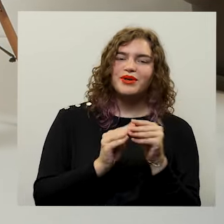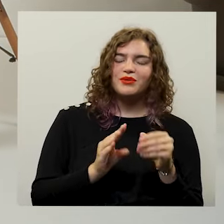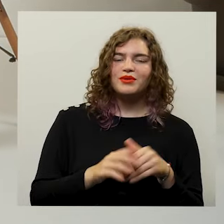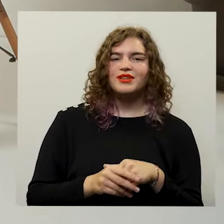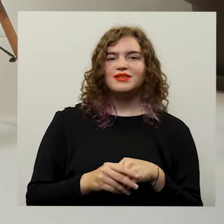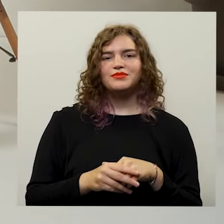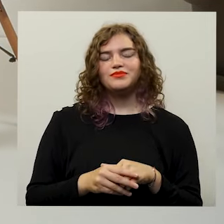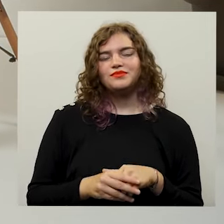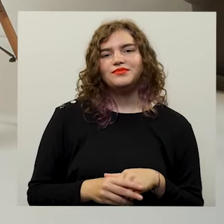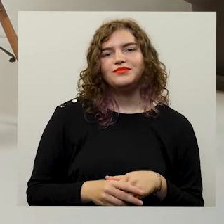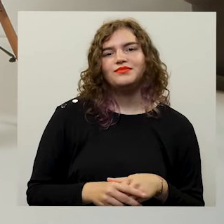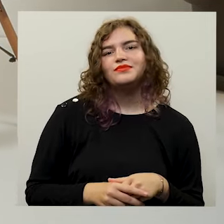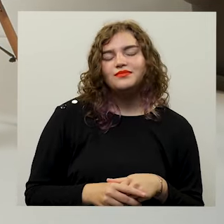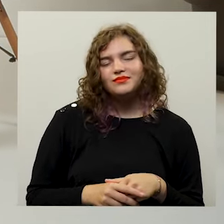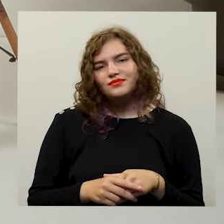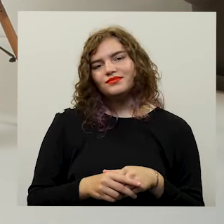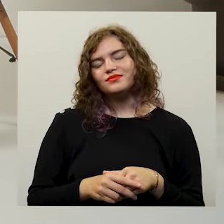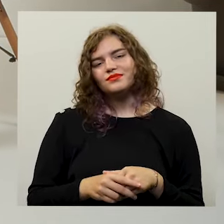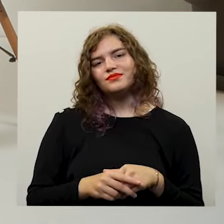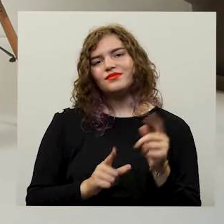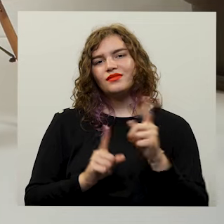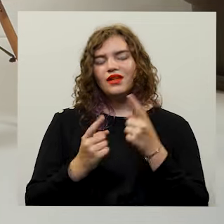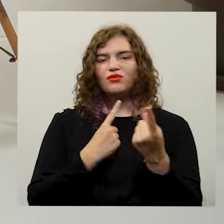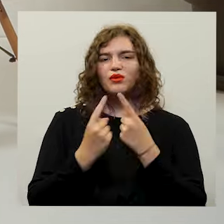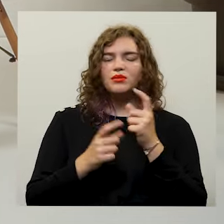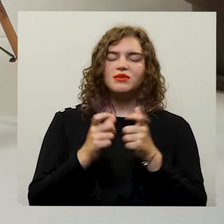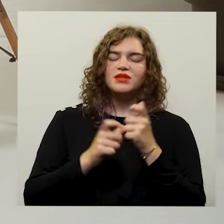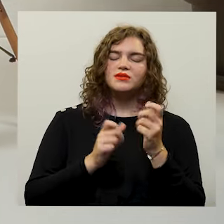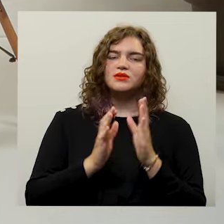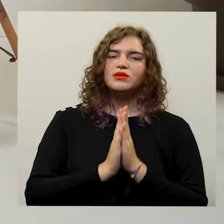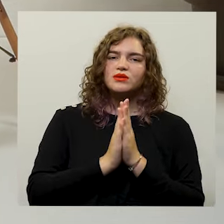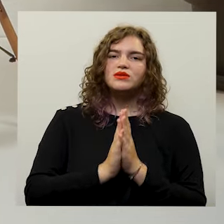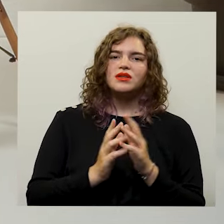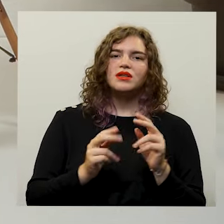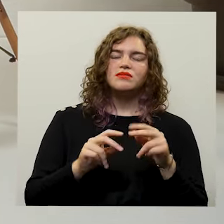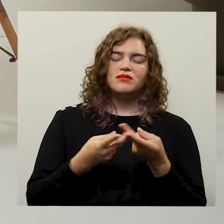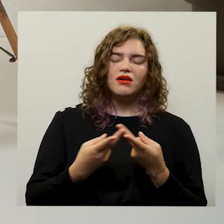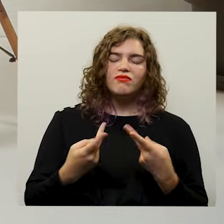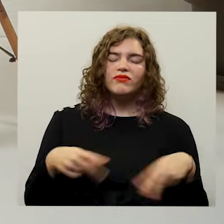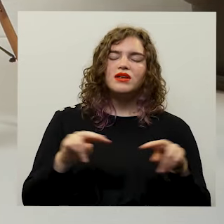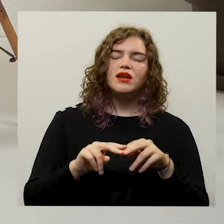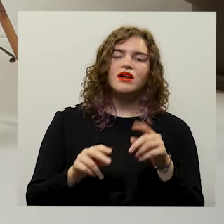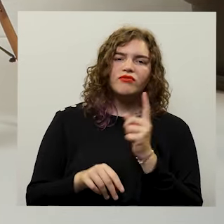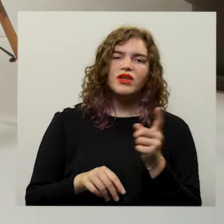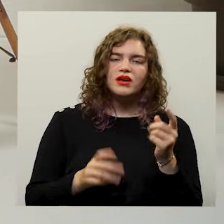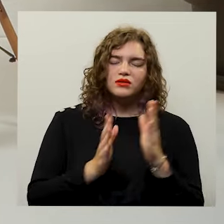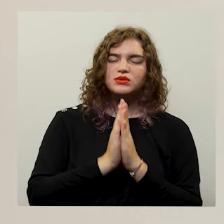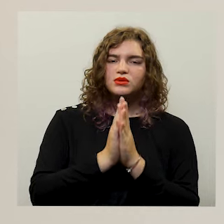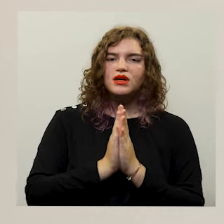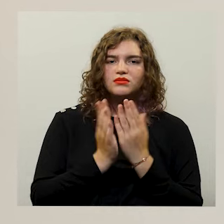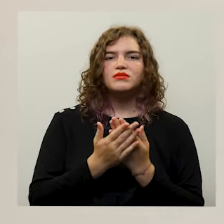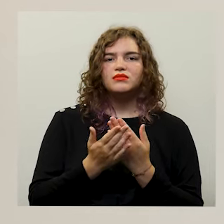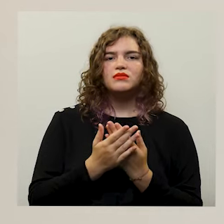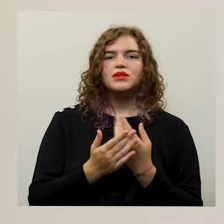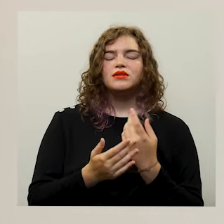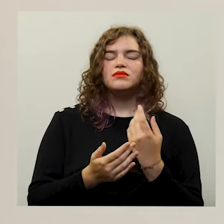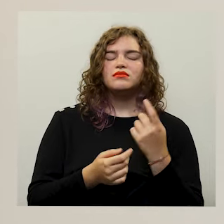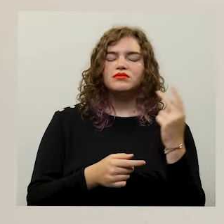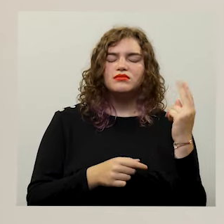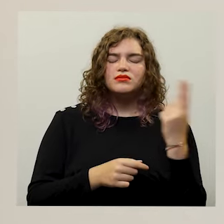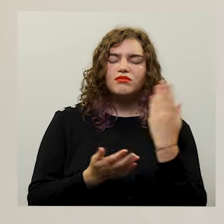Frumos. Da, dacă vorbim despre rugăciune, la final, v-aș ruga să fiecare dintre voi să înălțați către rugăciune pentru către